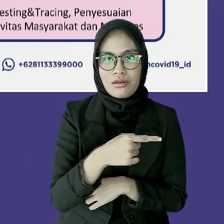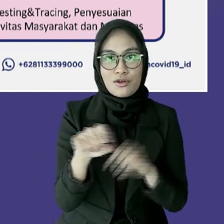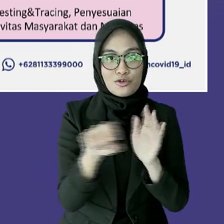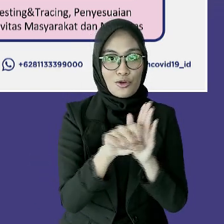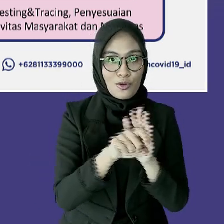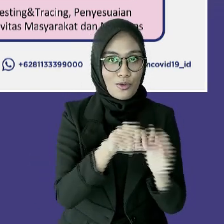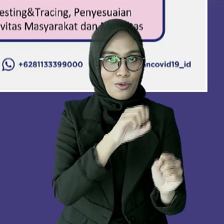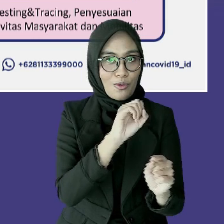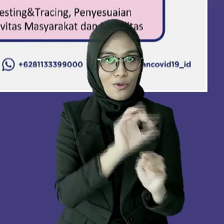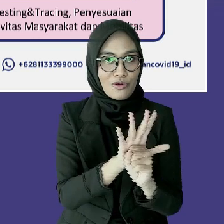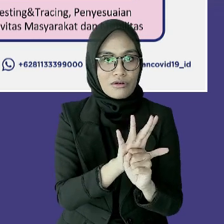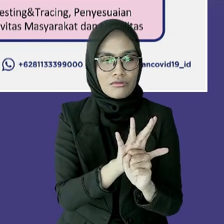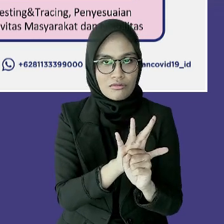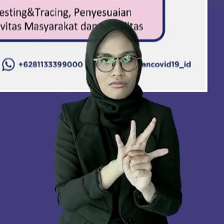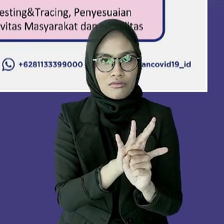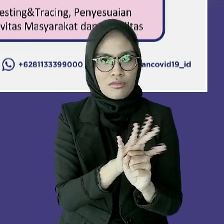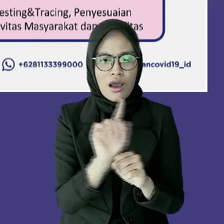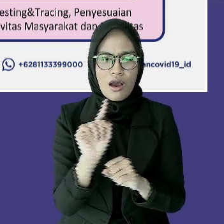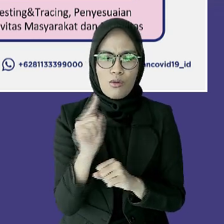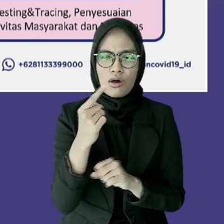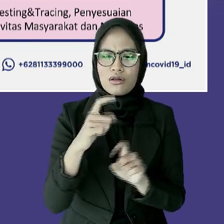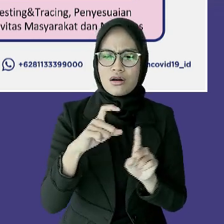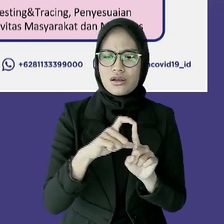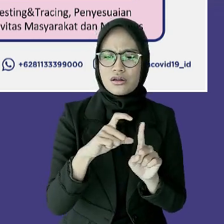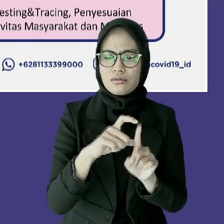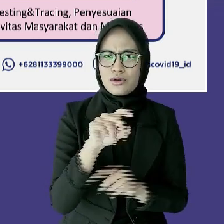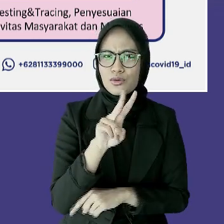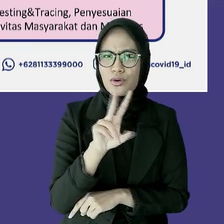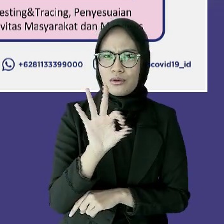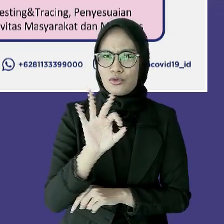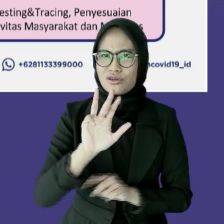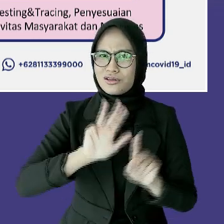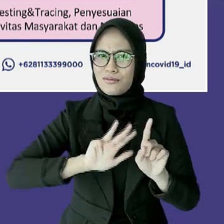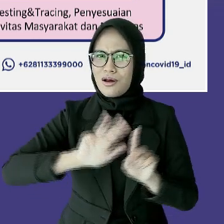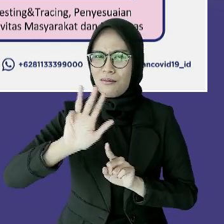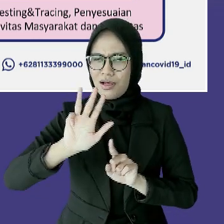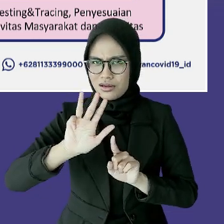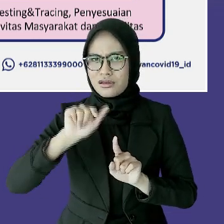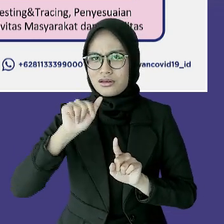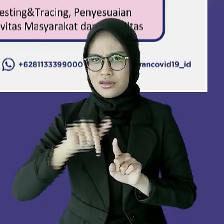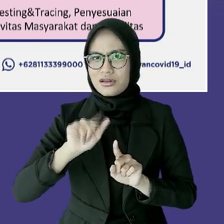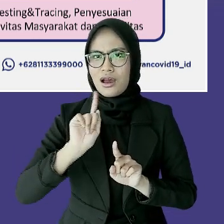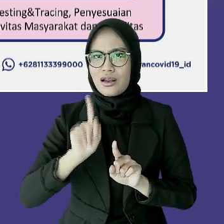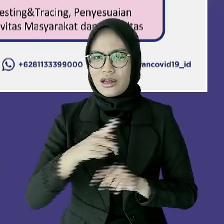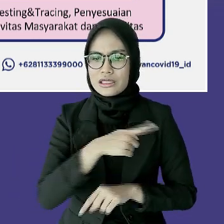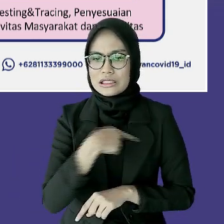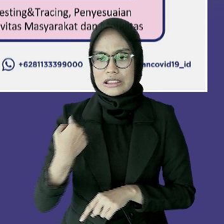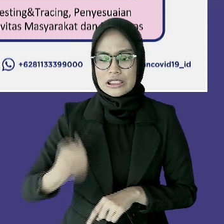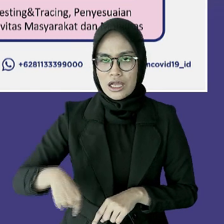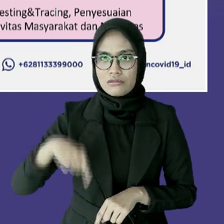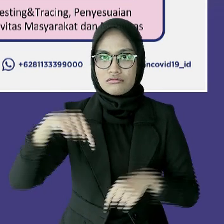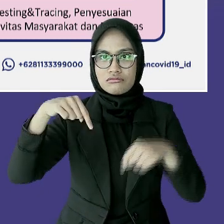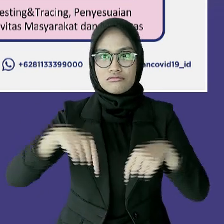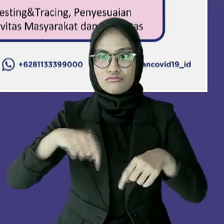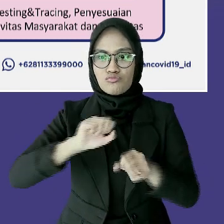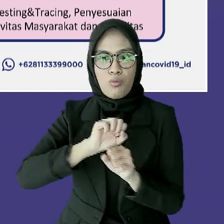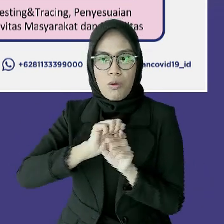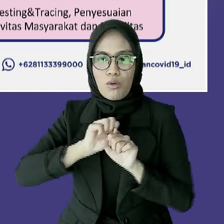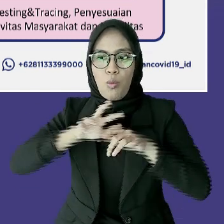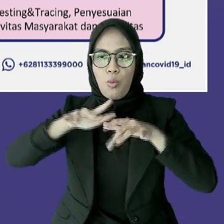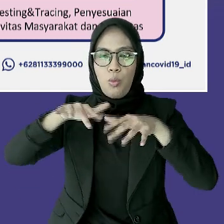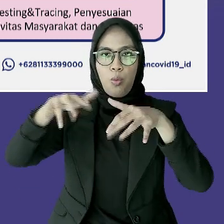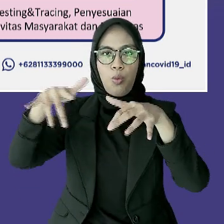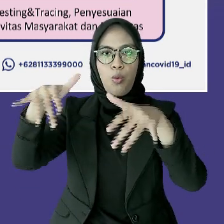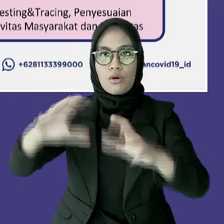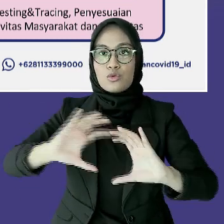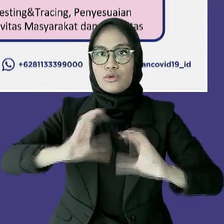COVID-19 yang awalnya ditemukan pada bulan Desember 2019 di kota Wuhan, Cina, dan terus menyebar sampai